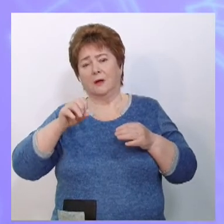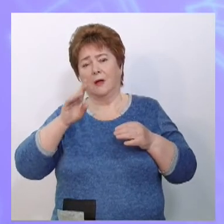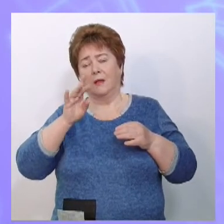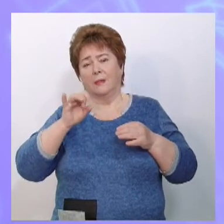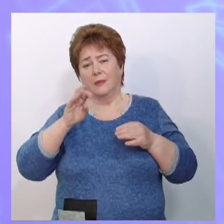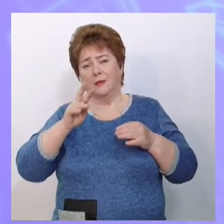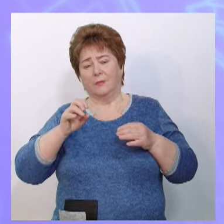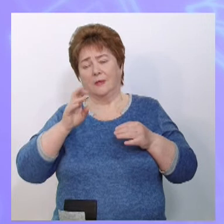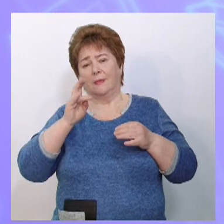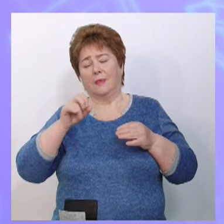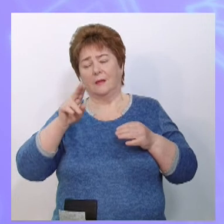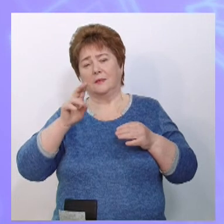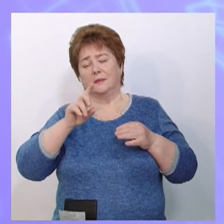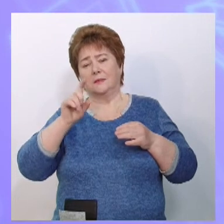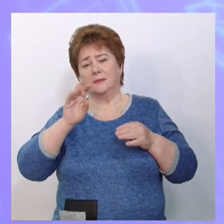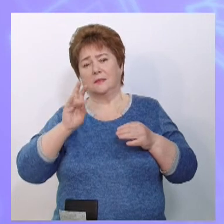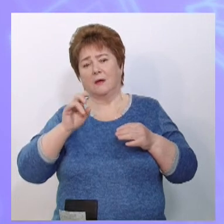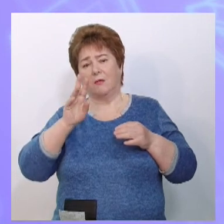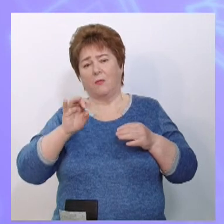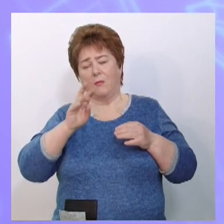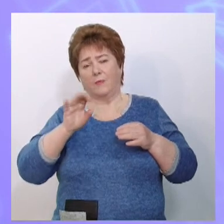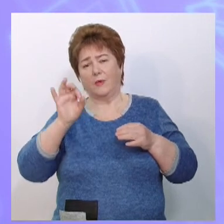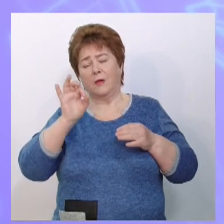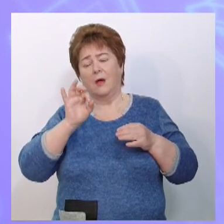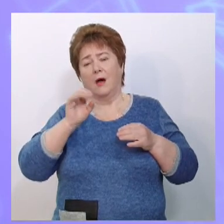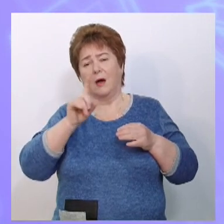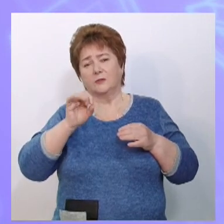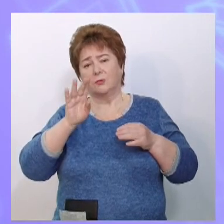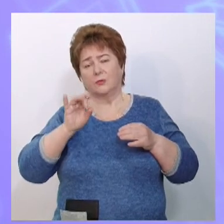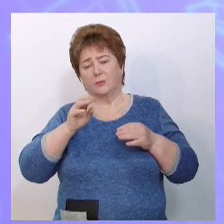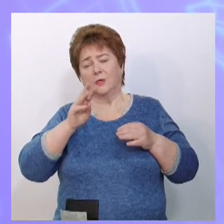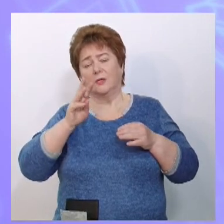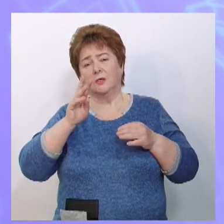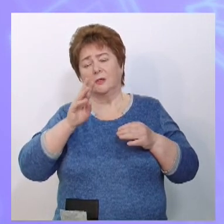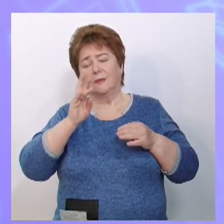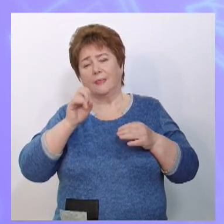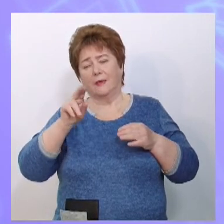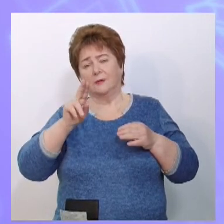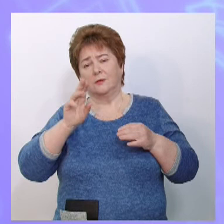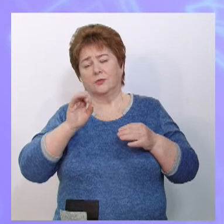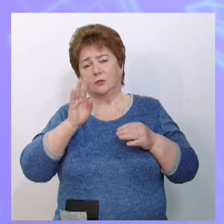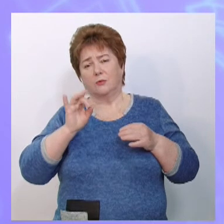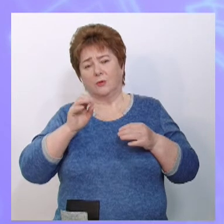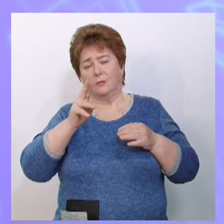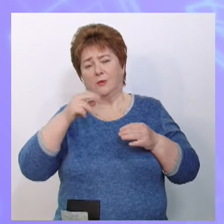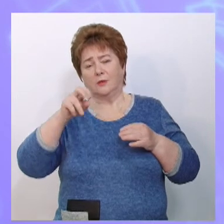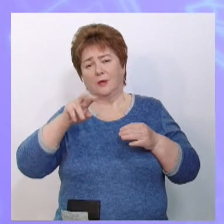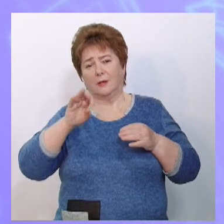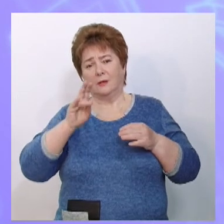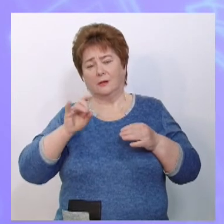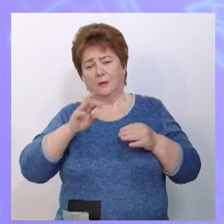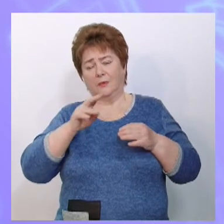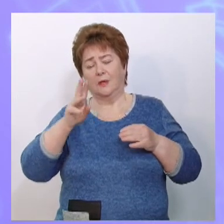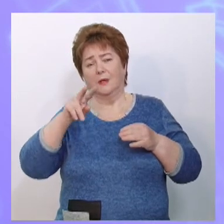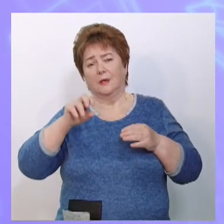над знакомыми озерами, над широкими долинами. Летят они